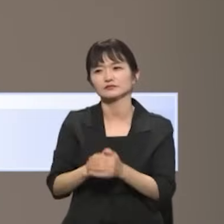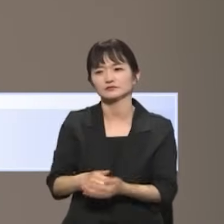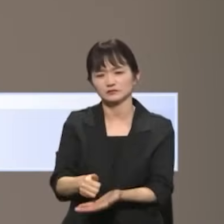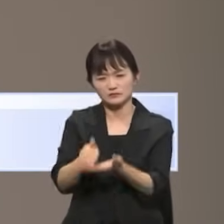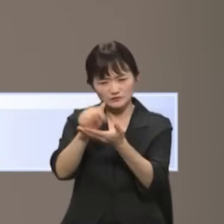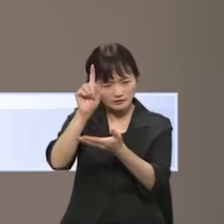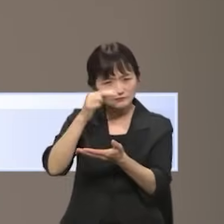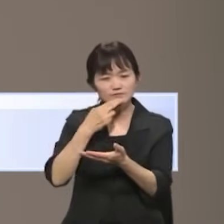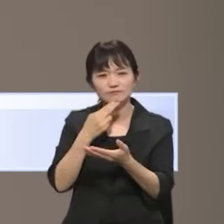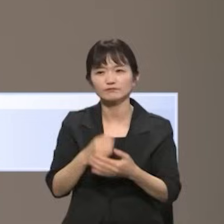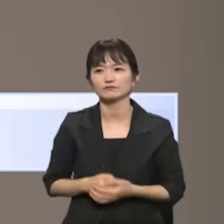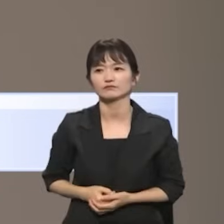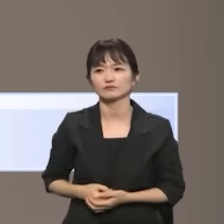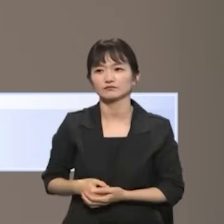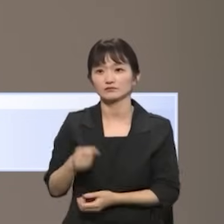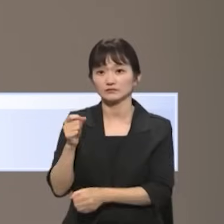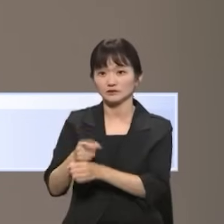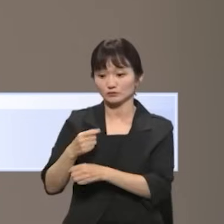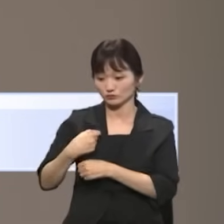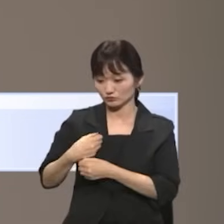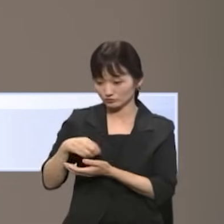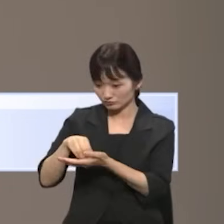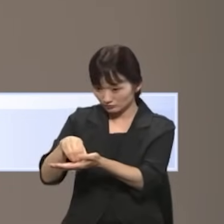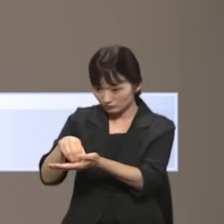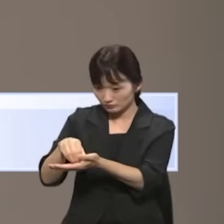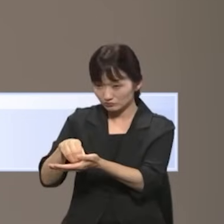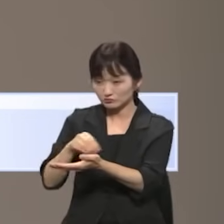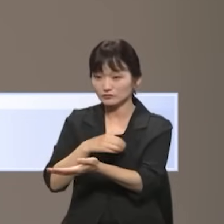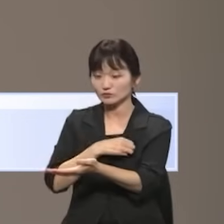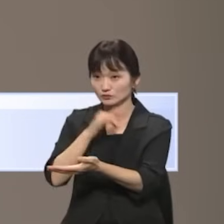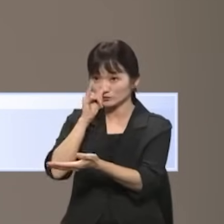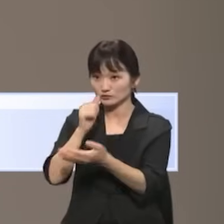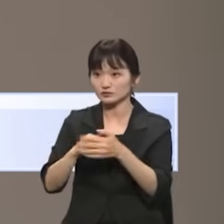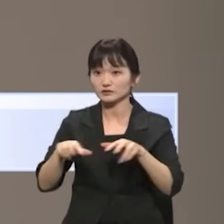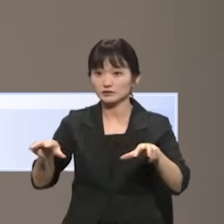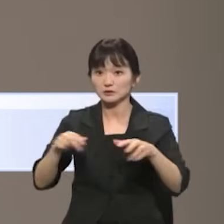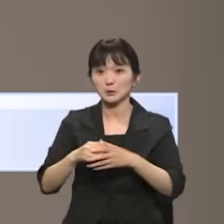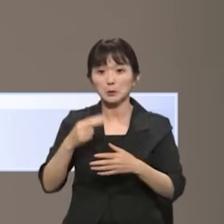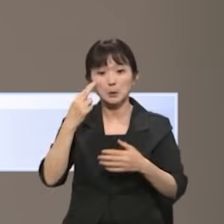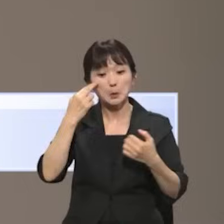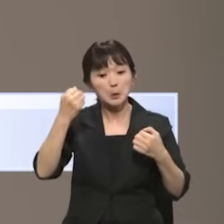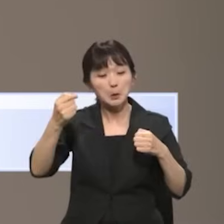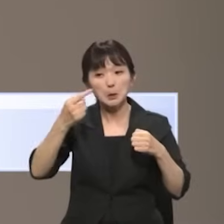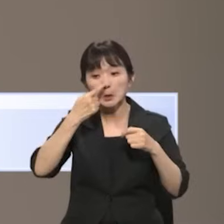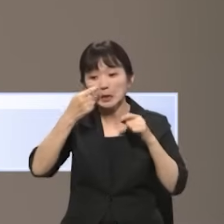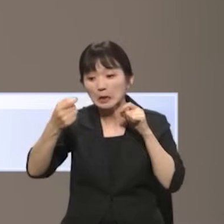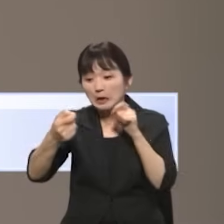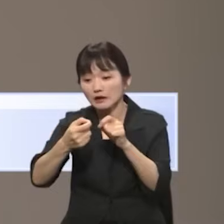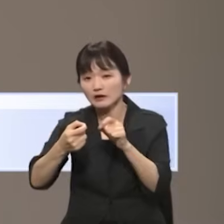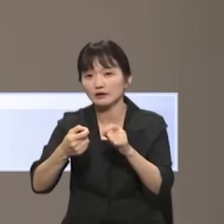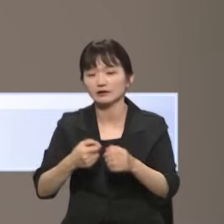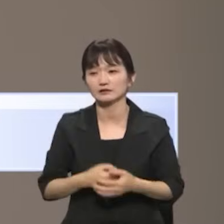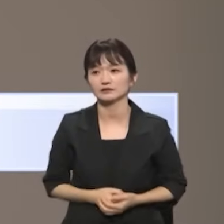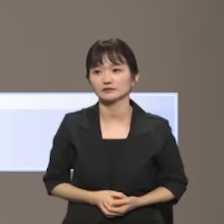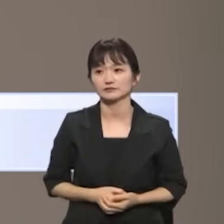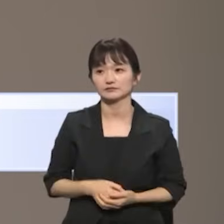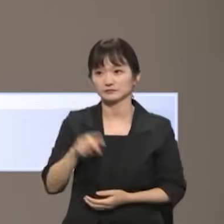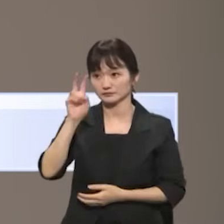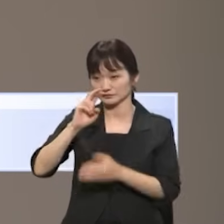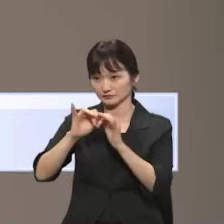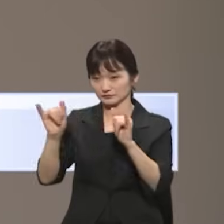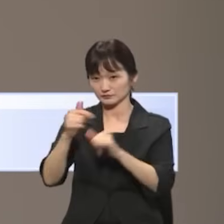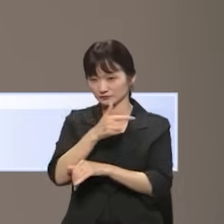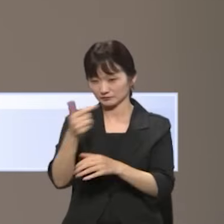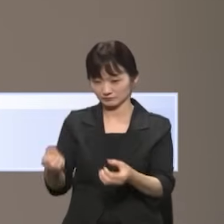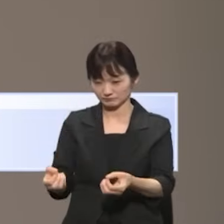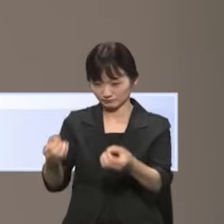있죠. 왜냐하면 이미 군 생활을 하고 있는 멤버들이 있고 심지어 지금 공연 며칠 남지도 않았습니다. 보통 가수들이 큰 공연이 있고